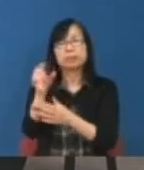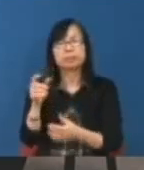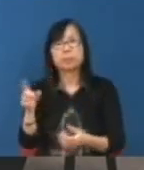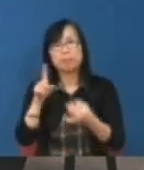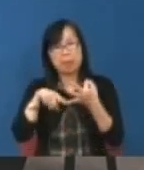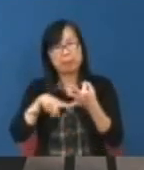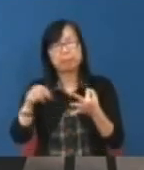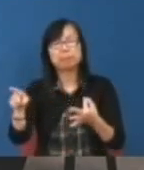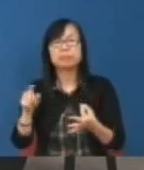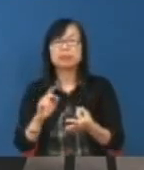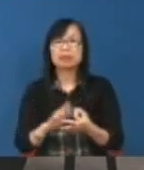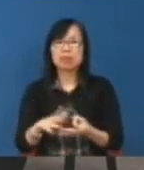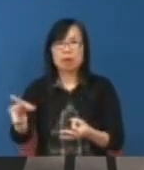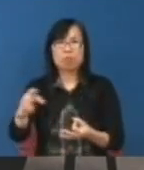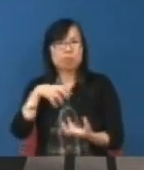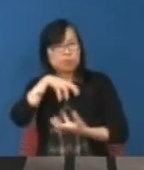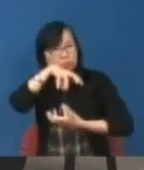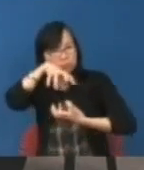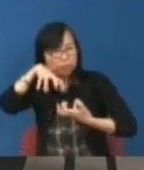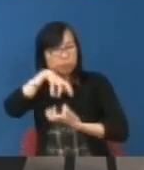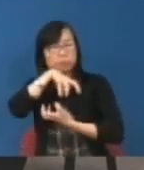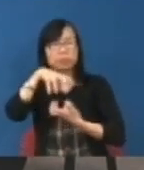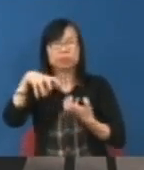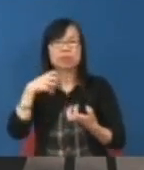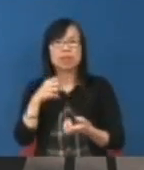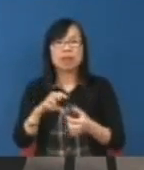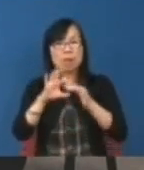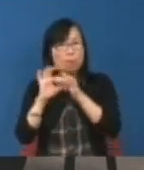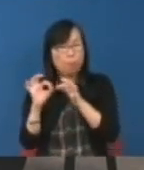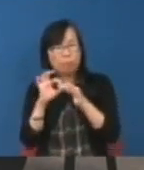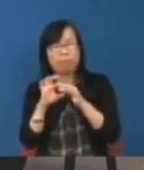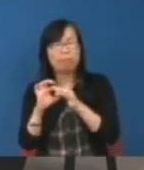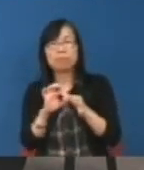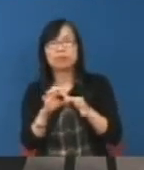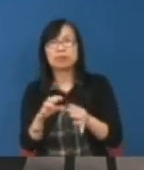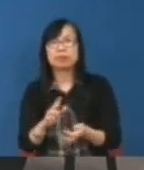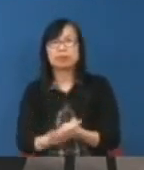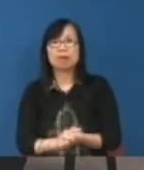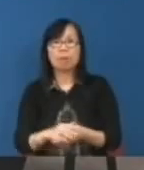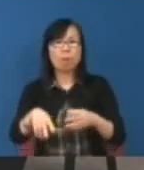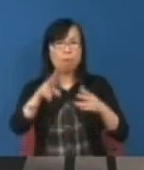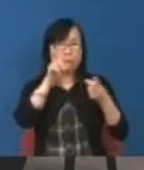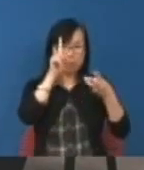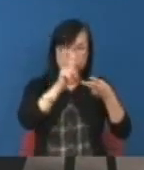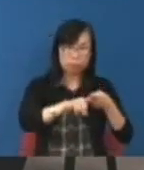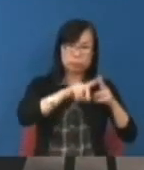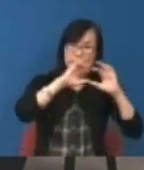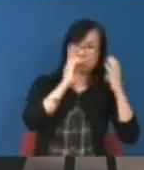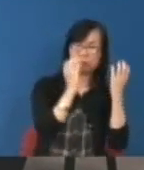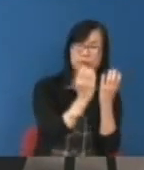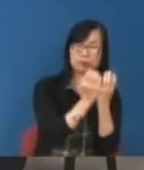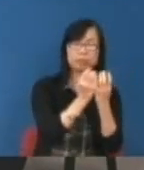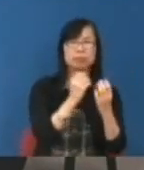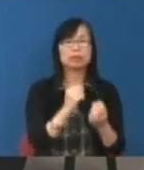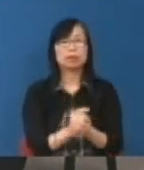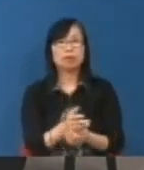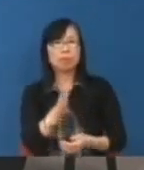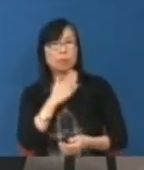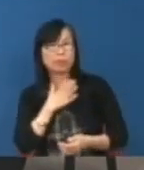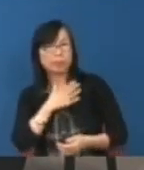即是中間錯綜複雜的即是關係了。以個民主黨以前亦都曾幾何時又係話，我哋